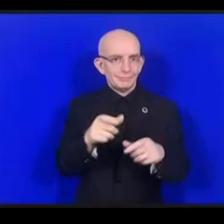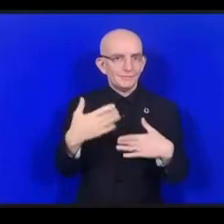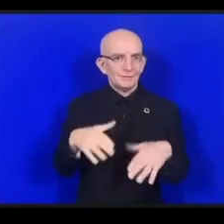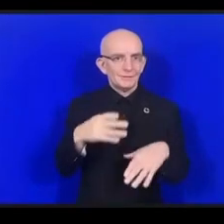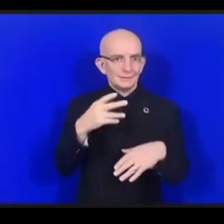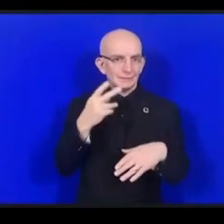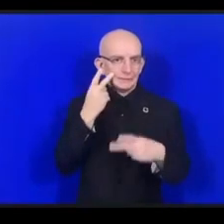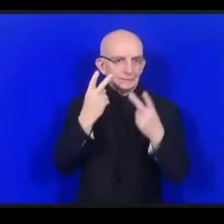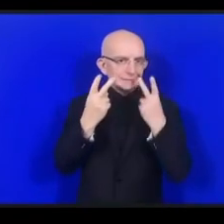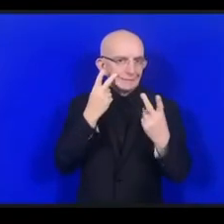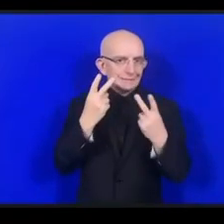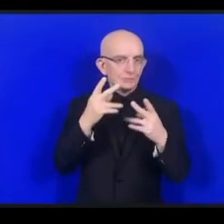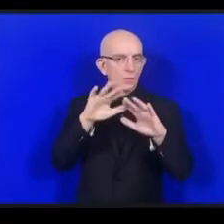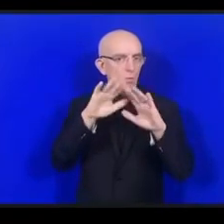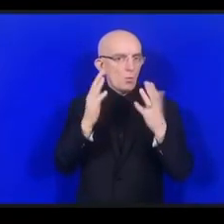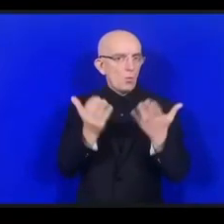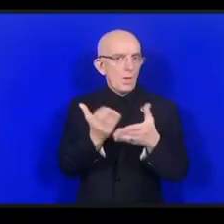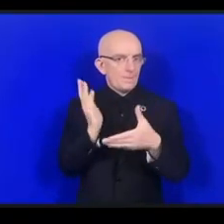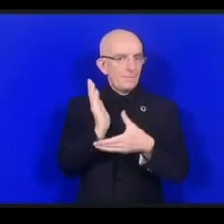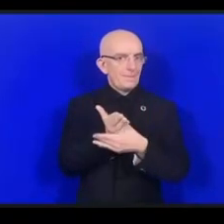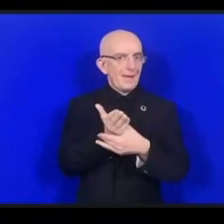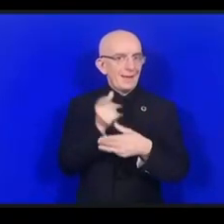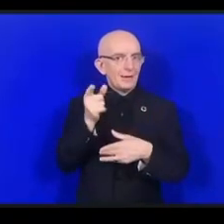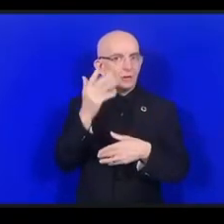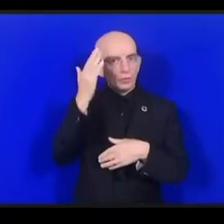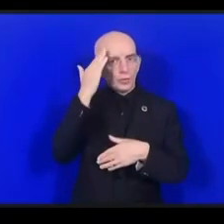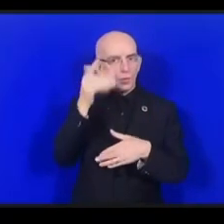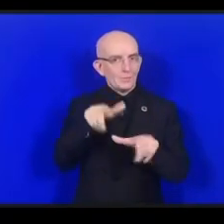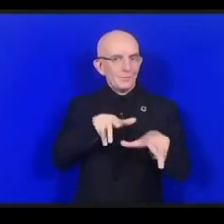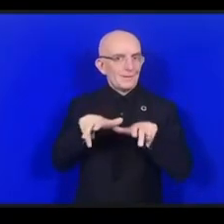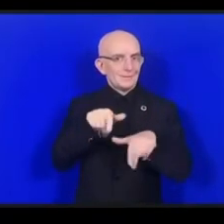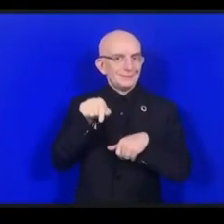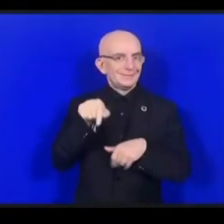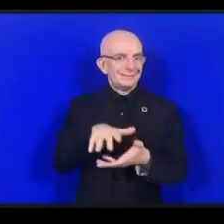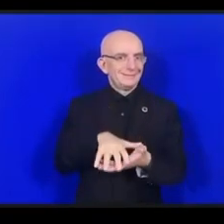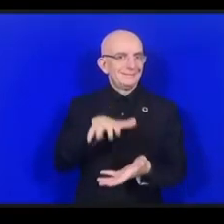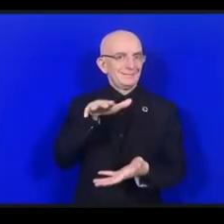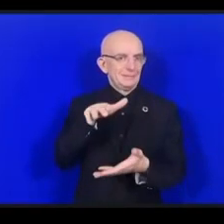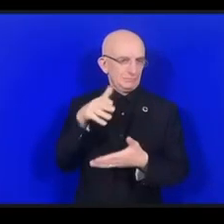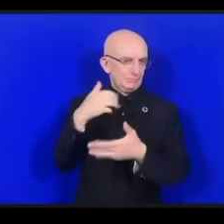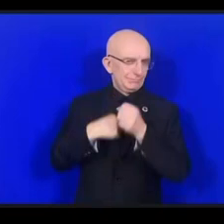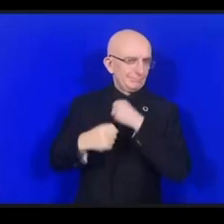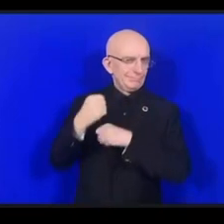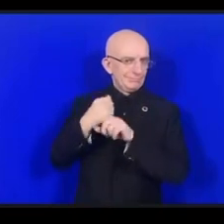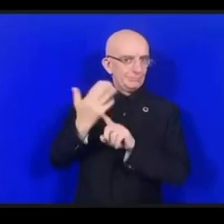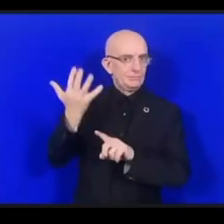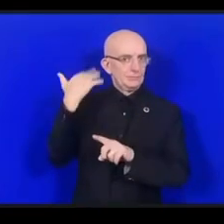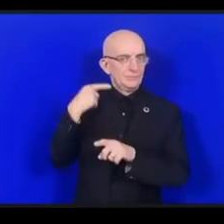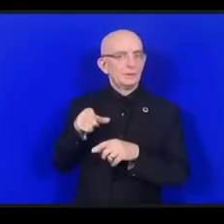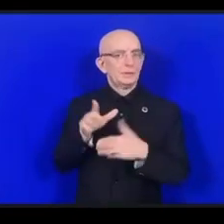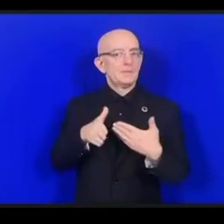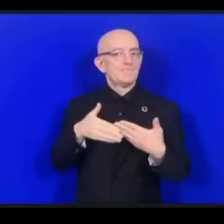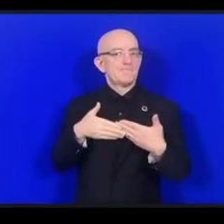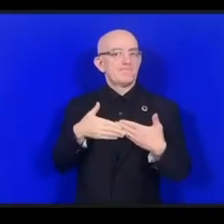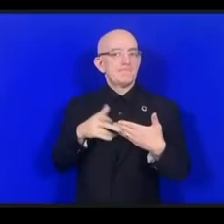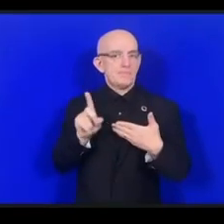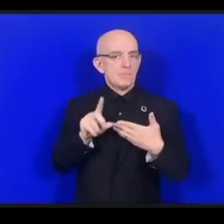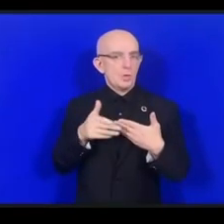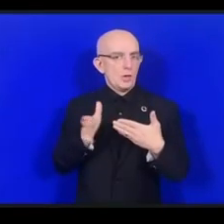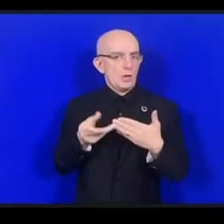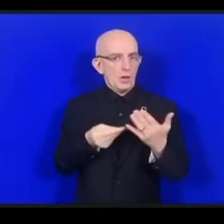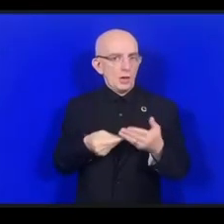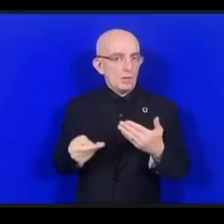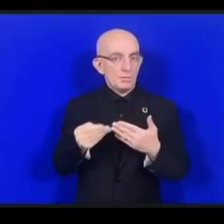心，之前呢是不是开放的，但那些知识现在你都找不到了。我们现在讲的就是这样一